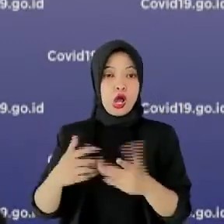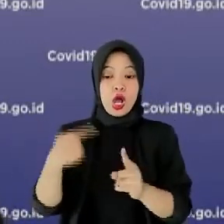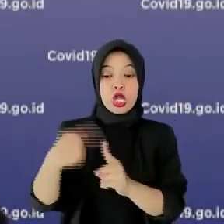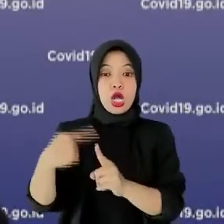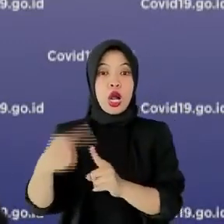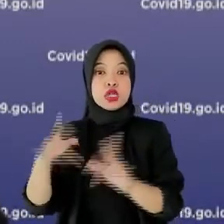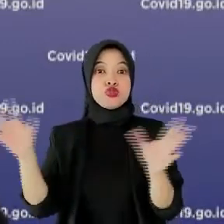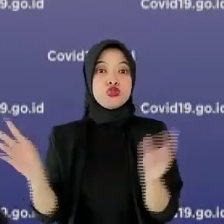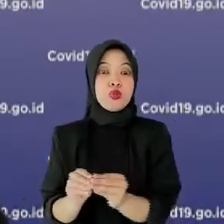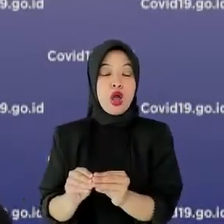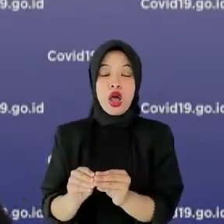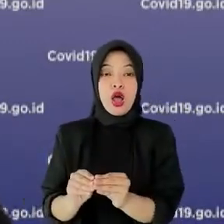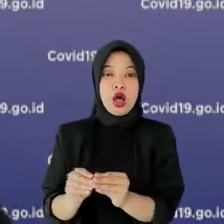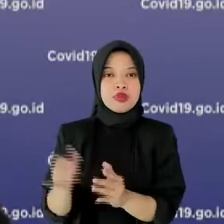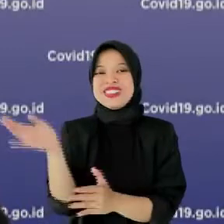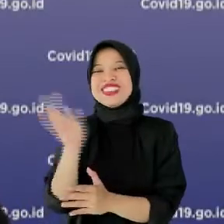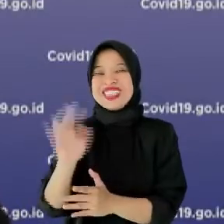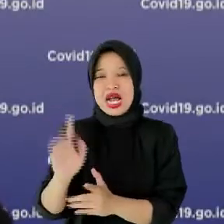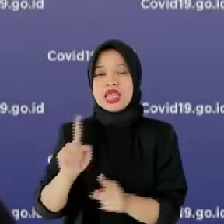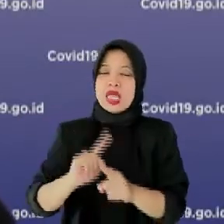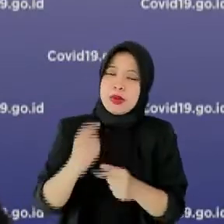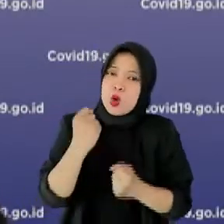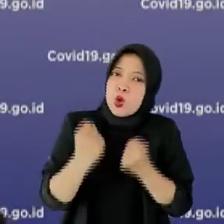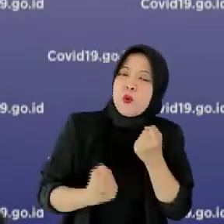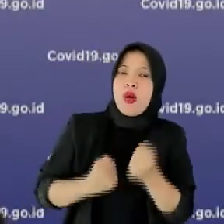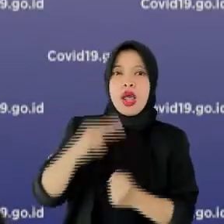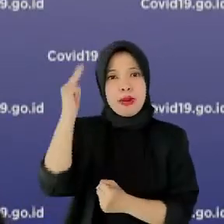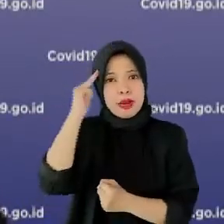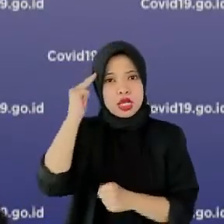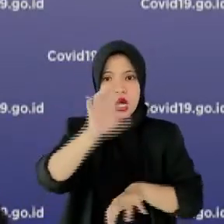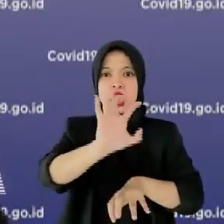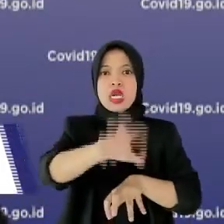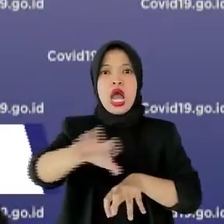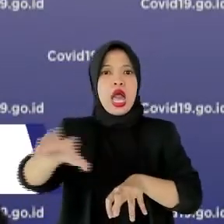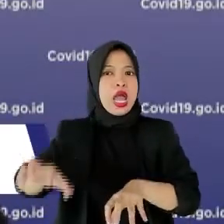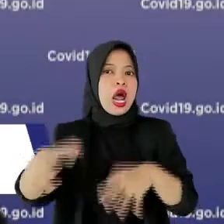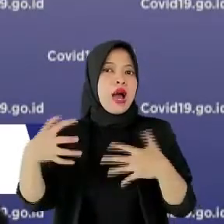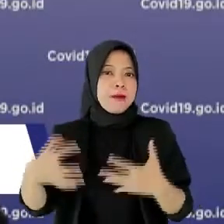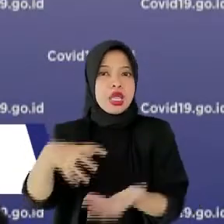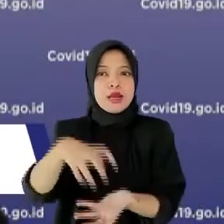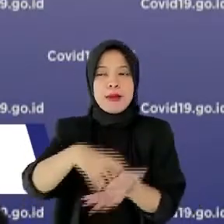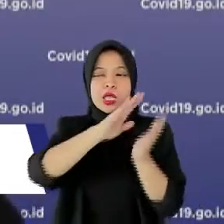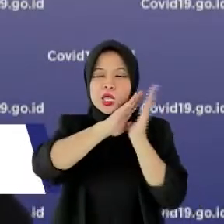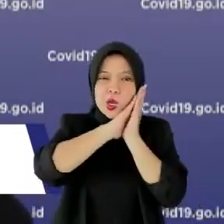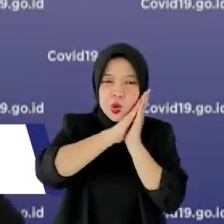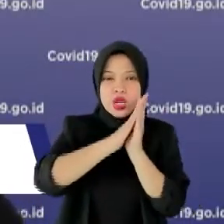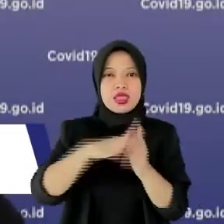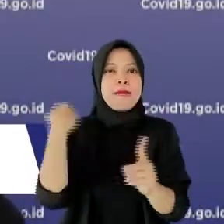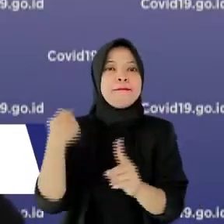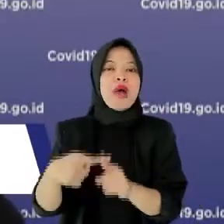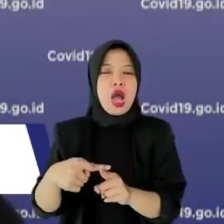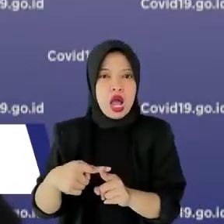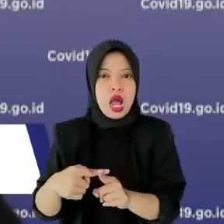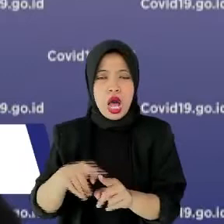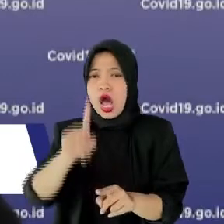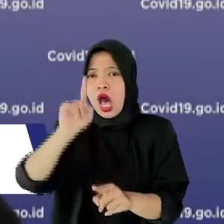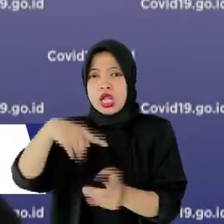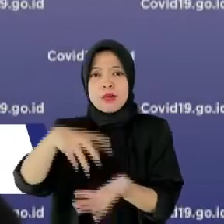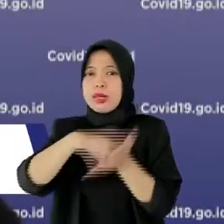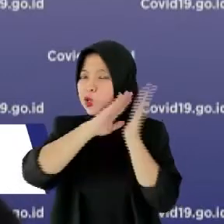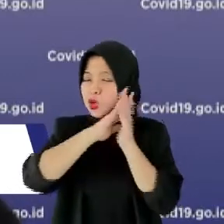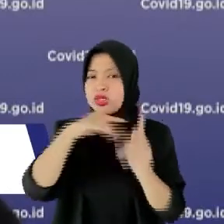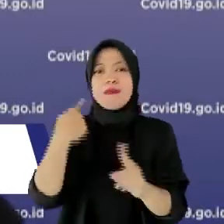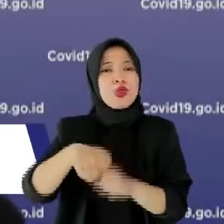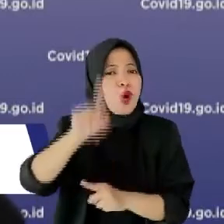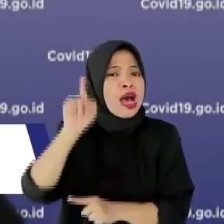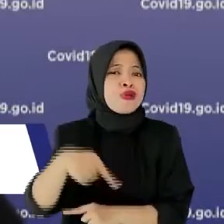bisa seperti itu, tapi memang sudah harus ada upaya dari pemerintah daerah untuk menambah tempat tidur. Nggak mungkin kalau tidak ditambah, apalagi kalau